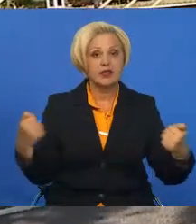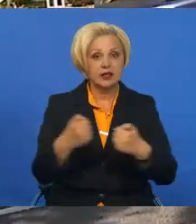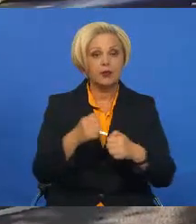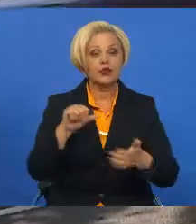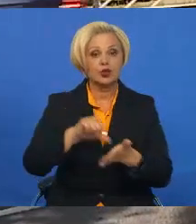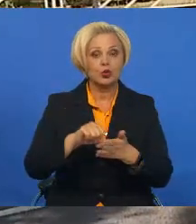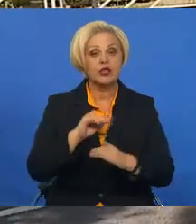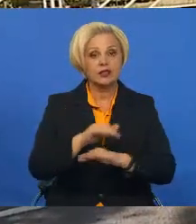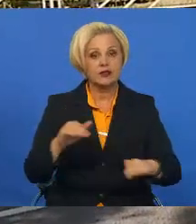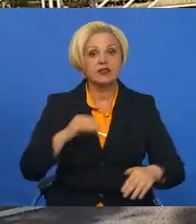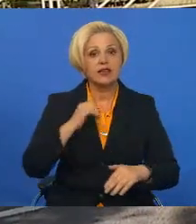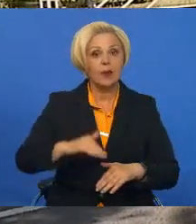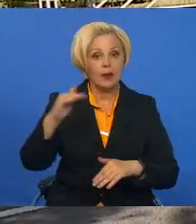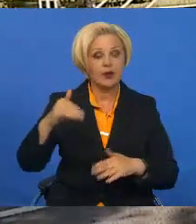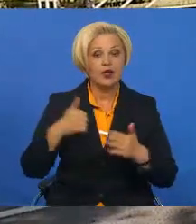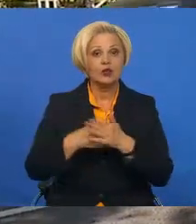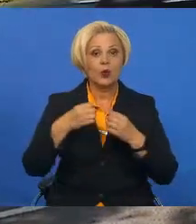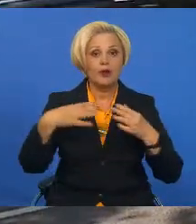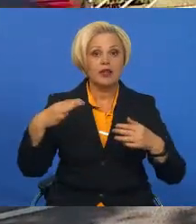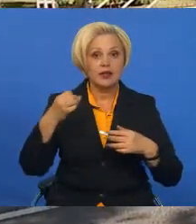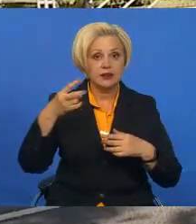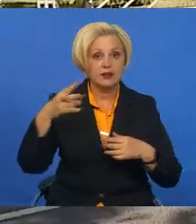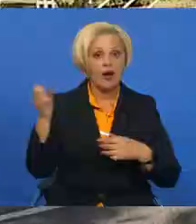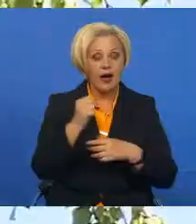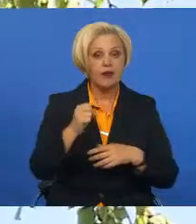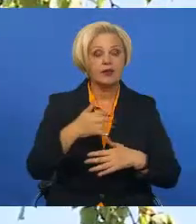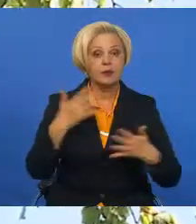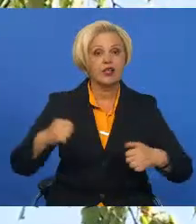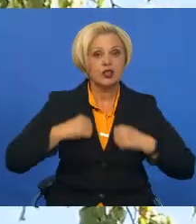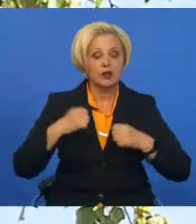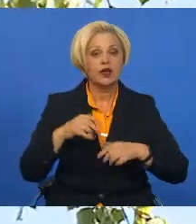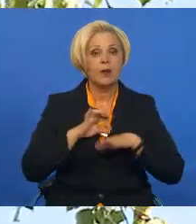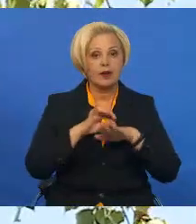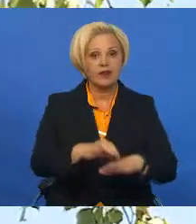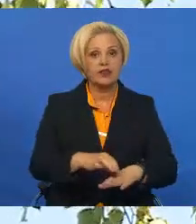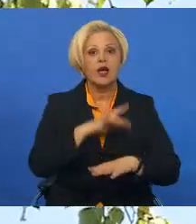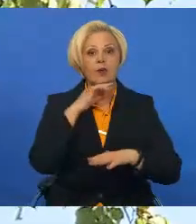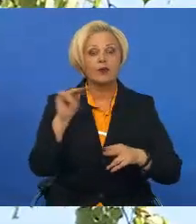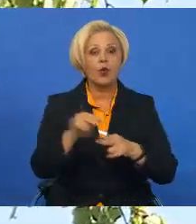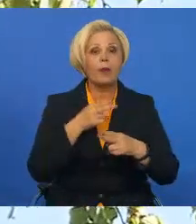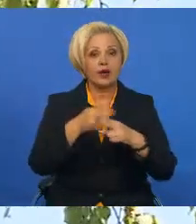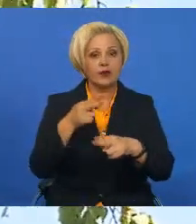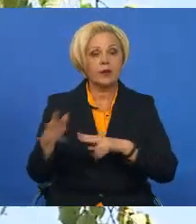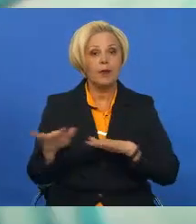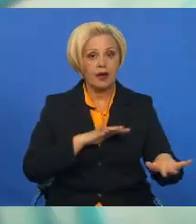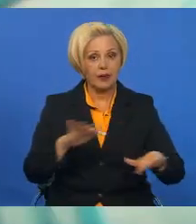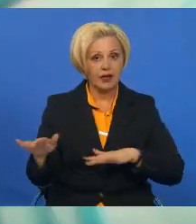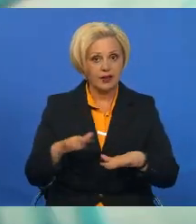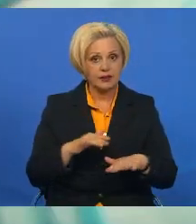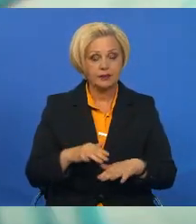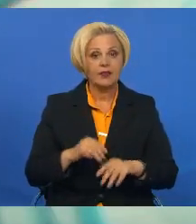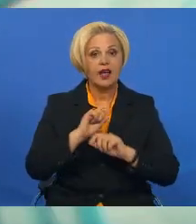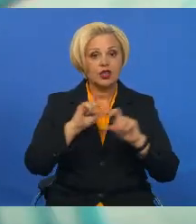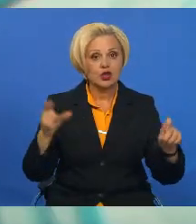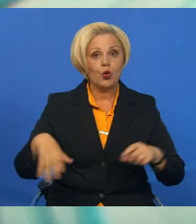дзяцей і падлеткаў. Па 15 жніўня вялікія намаганні будуць накіраваны на правядзенне мноства профілактычных мерапрыемстваў.